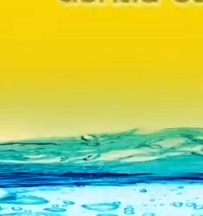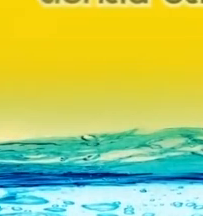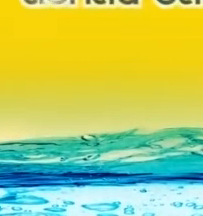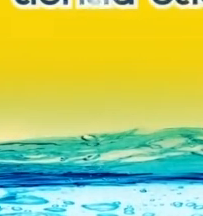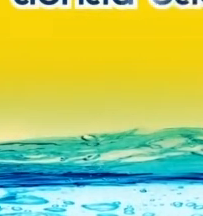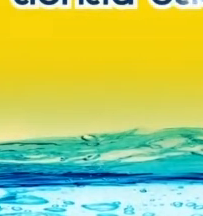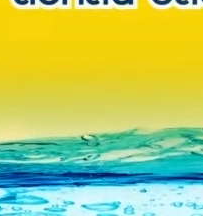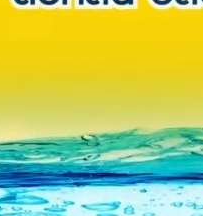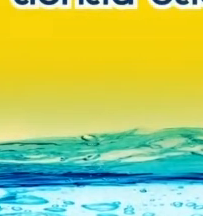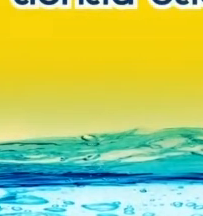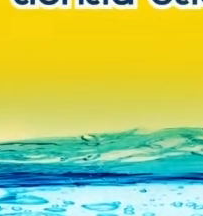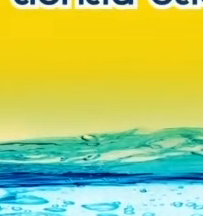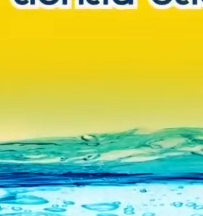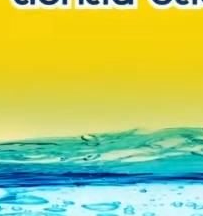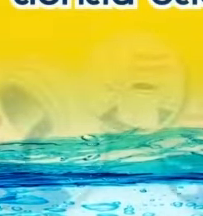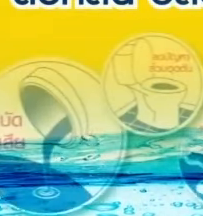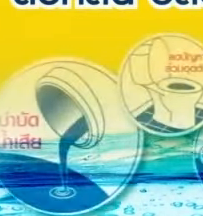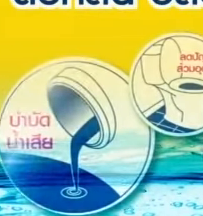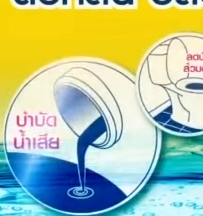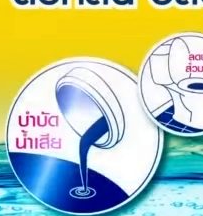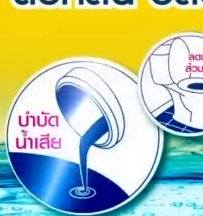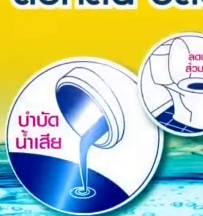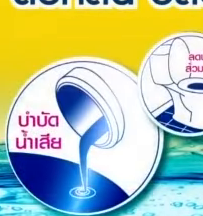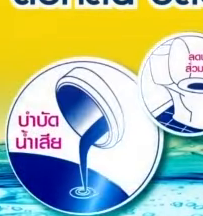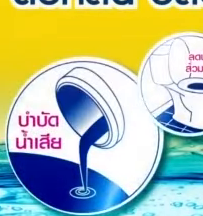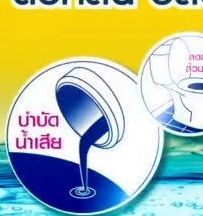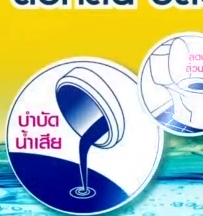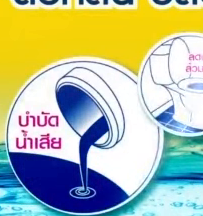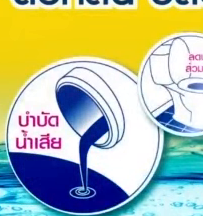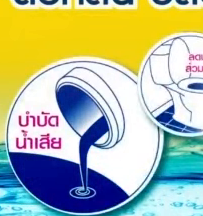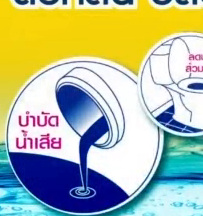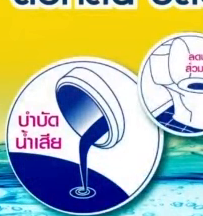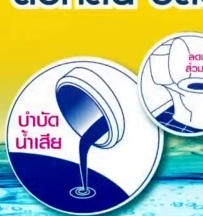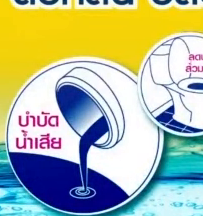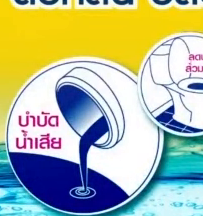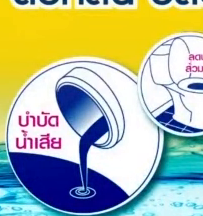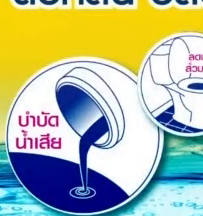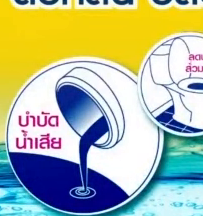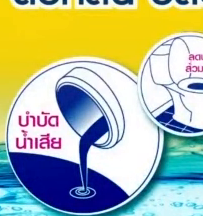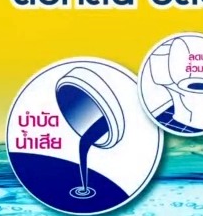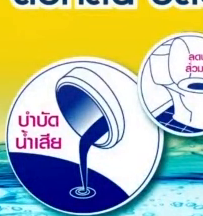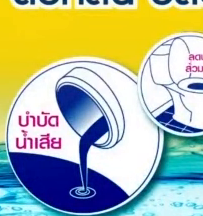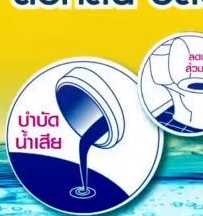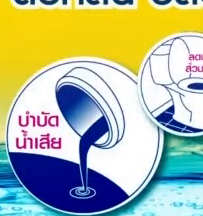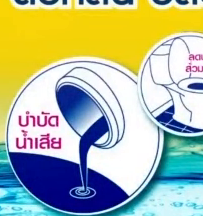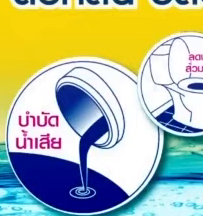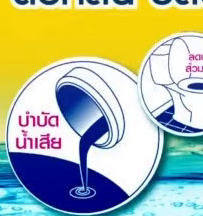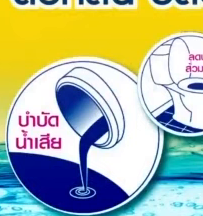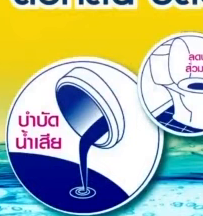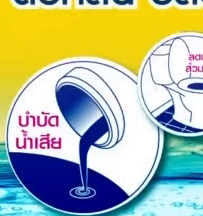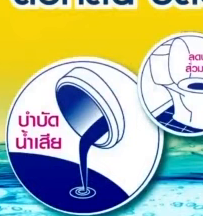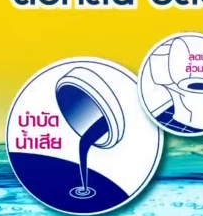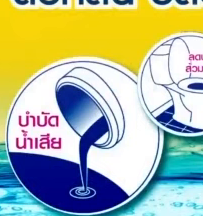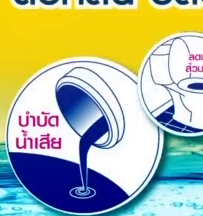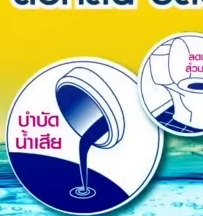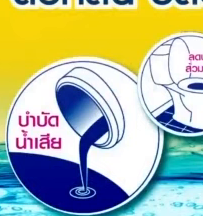TPI Biosan ดับกลิ่นปลอดภัยไม่มีสารตกค้างลดปัญหาซุ้มอุดตันท่อระบายน้ำอุดตันบำบัดน้ำเสียกำจัดกลิ่นในฟาร์มป